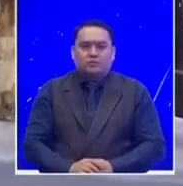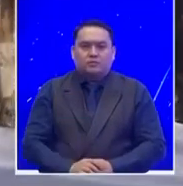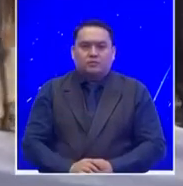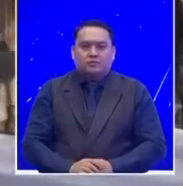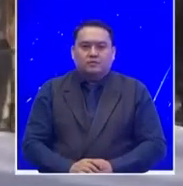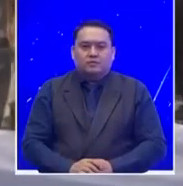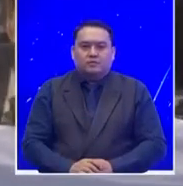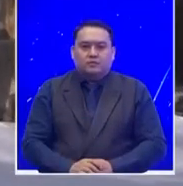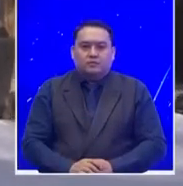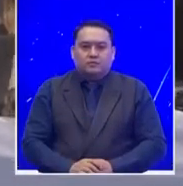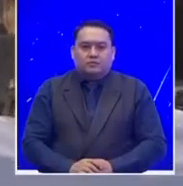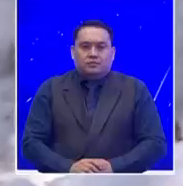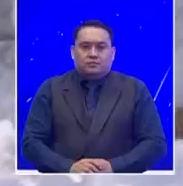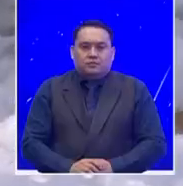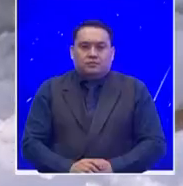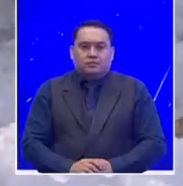уязвимых слоев населения.